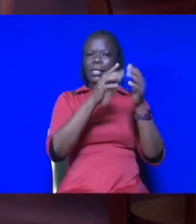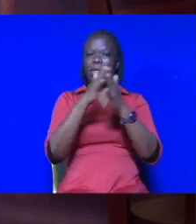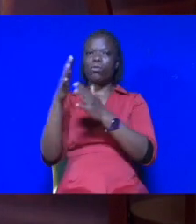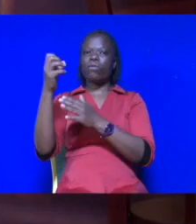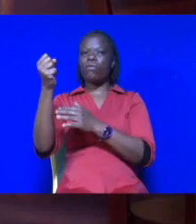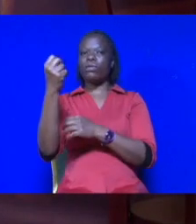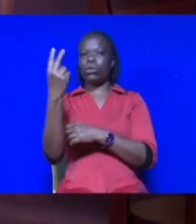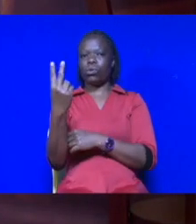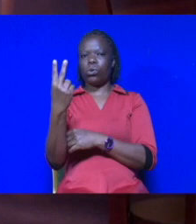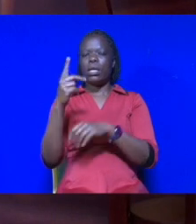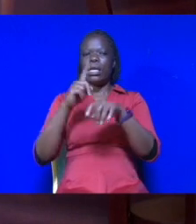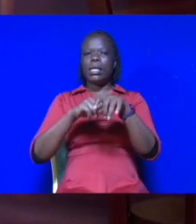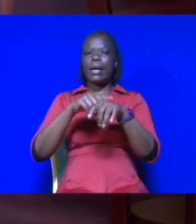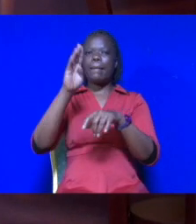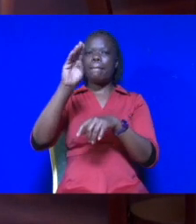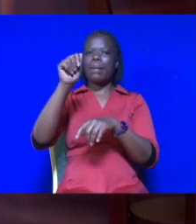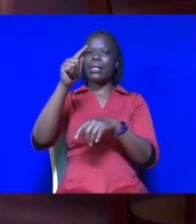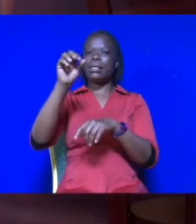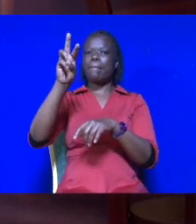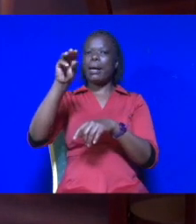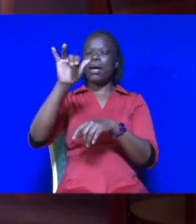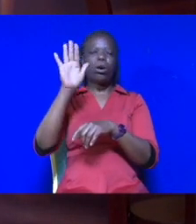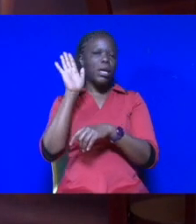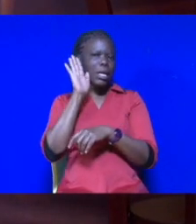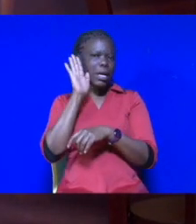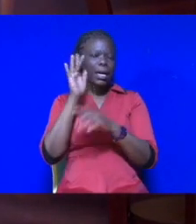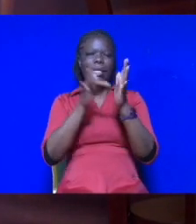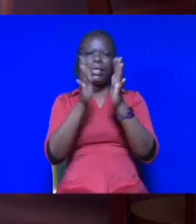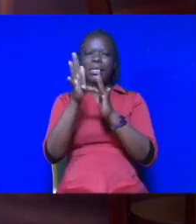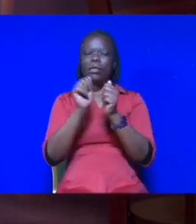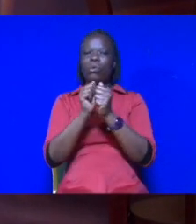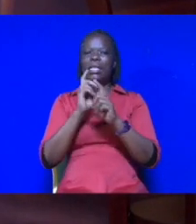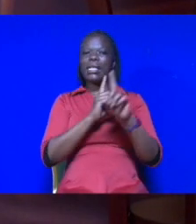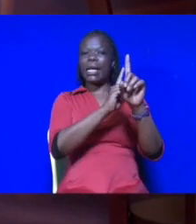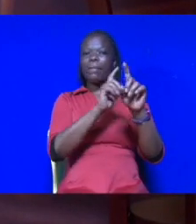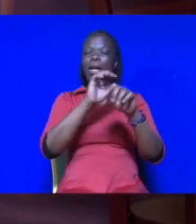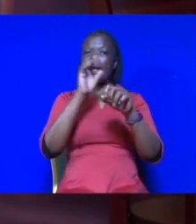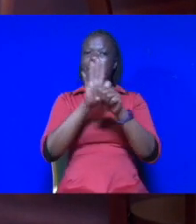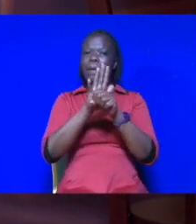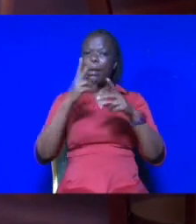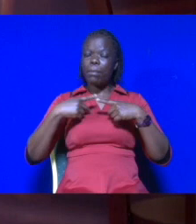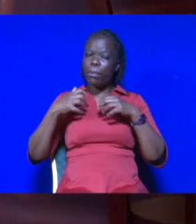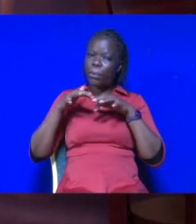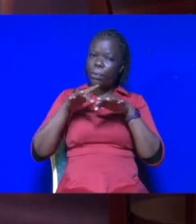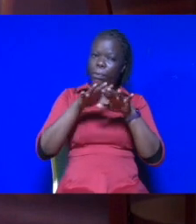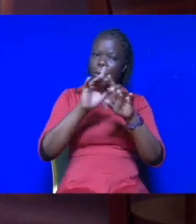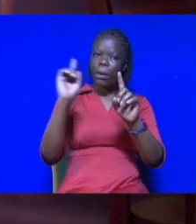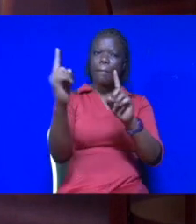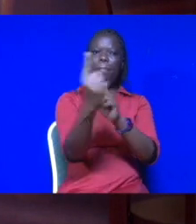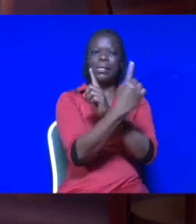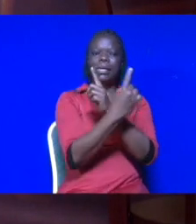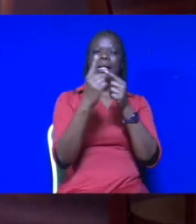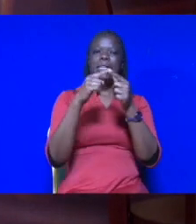Mark 10:46-52. Bartimayo aliposikia Yesu na wanafunzi wake na umati wa watu wakipita, akamuita,